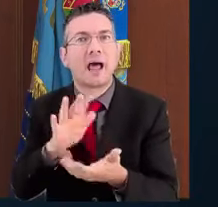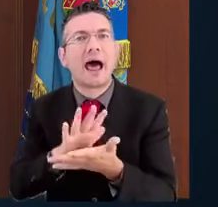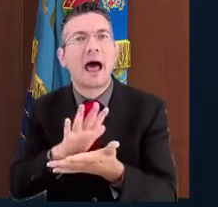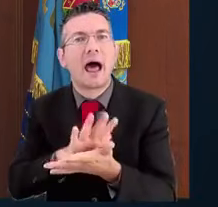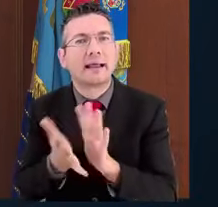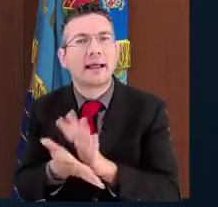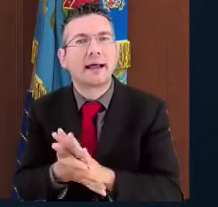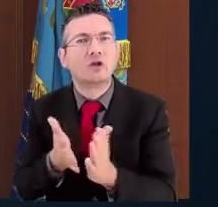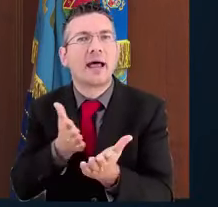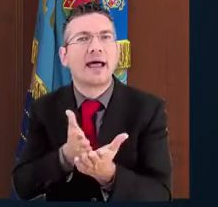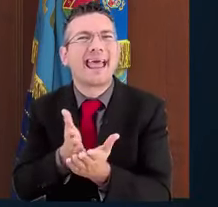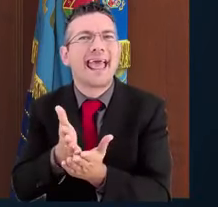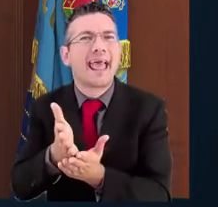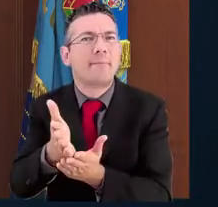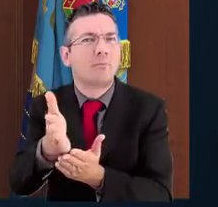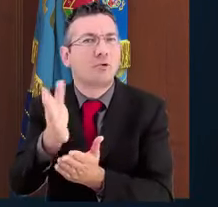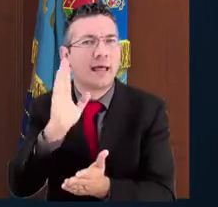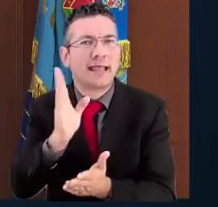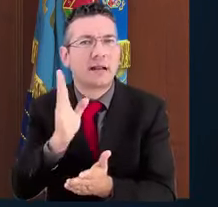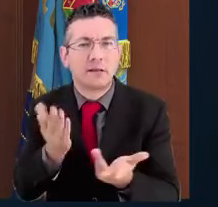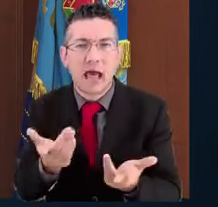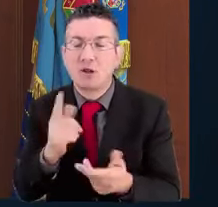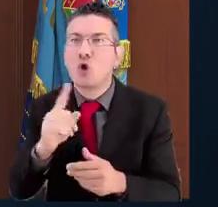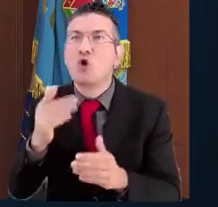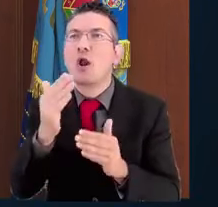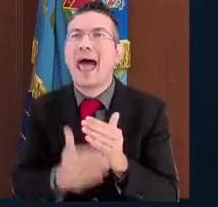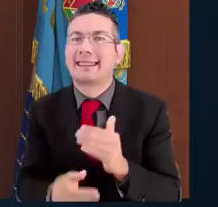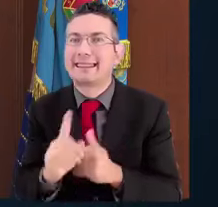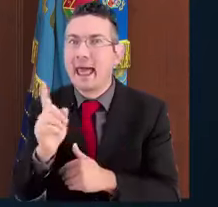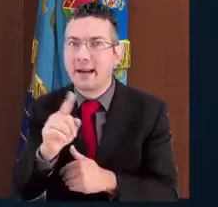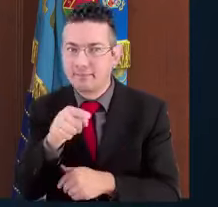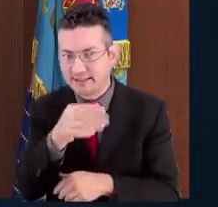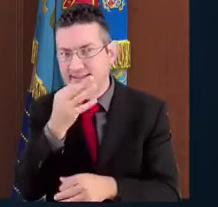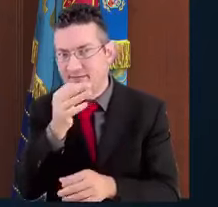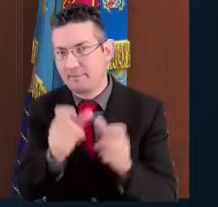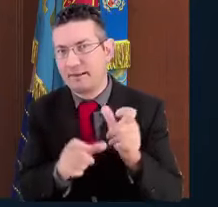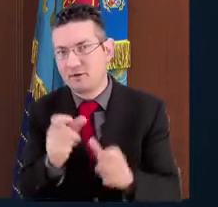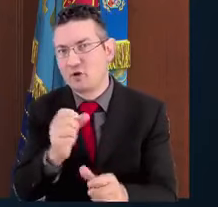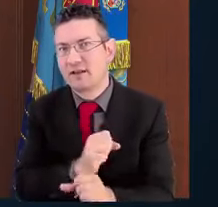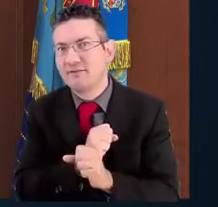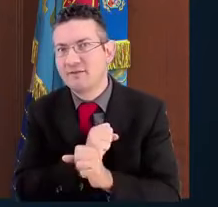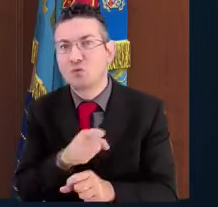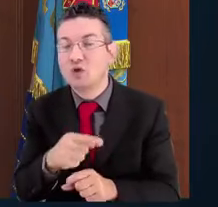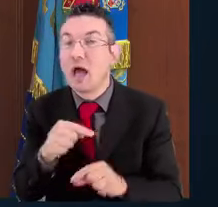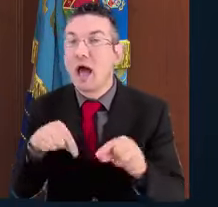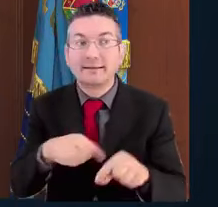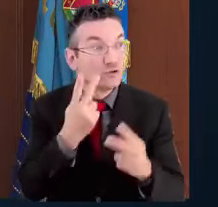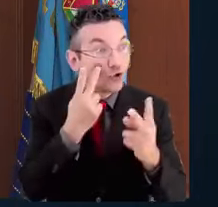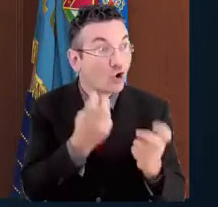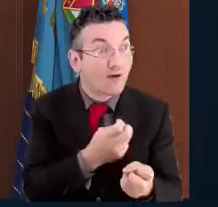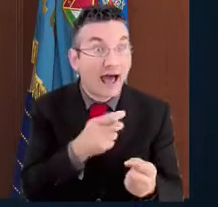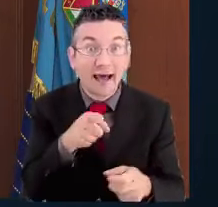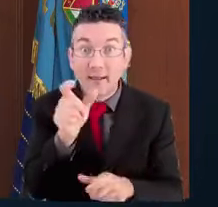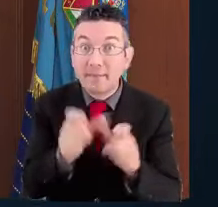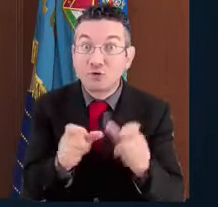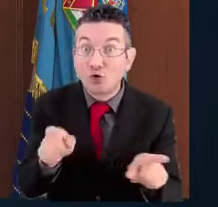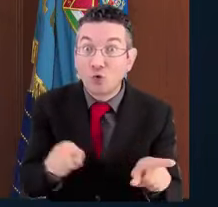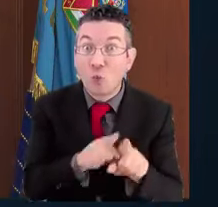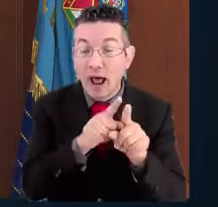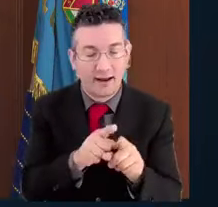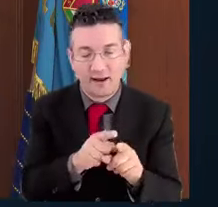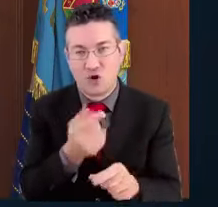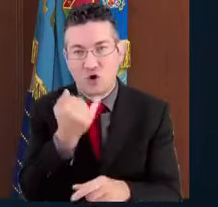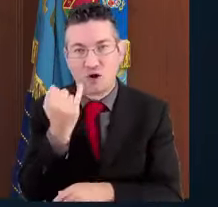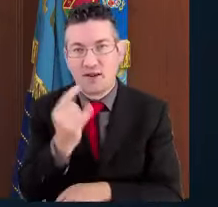stabile e non i contratti a termine ma a tempo indeterminato non è facile da qui nasce il problema poi tutte le questioni che riguardano le